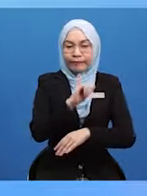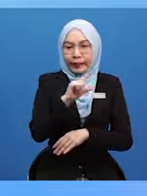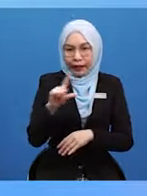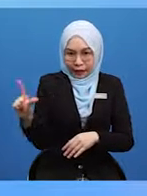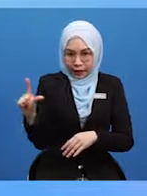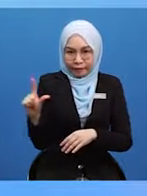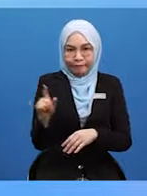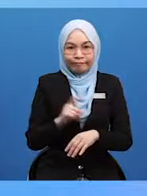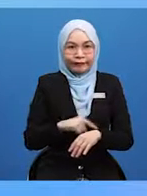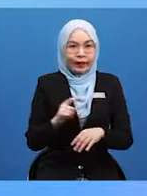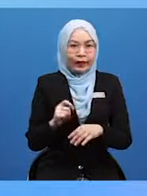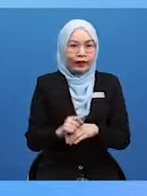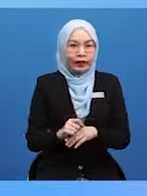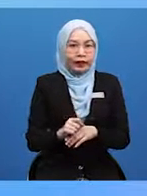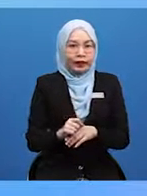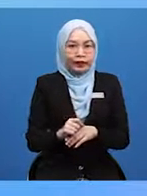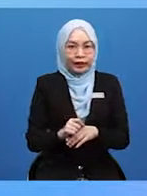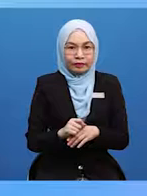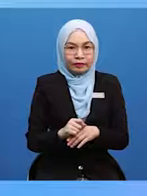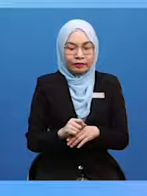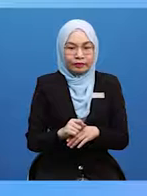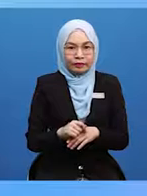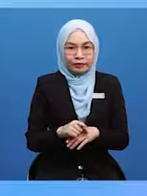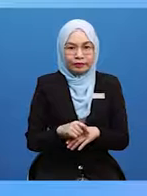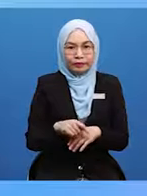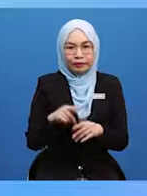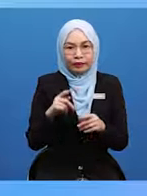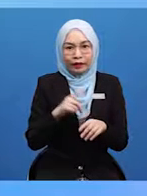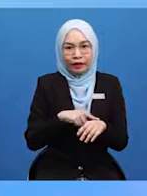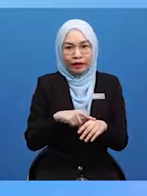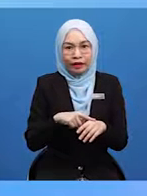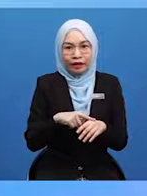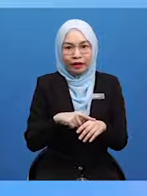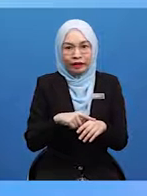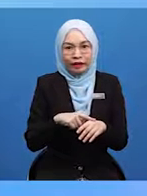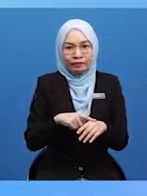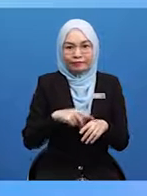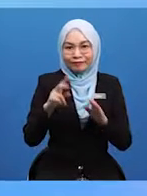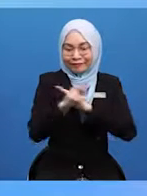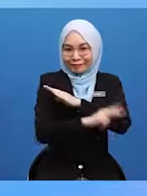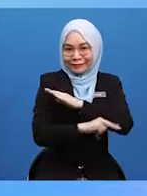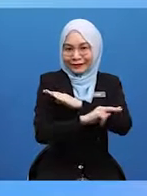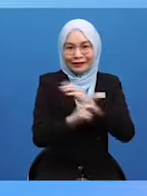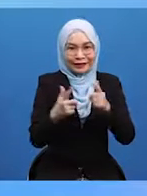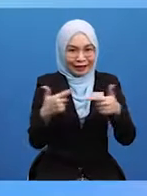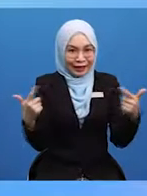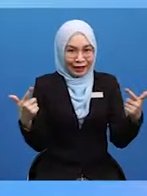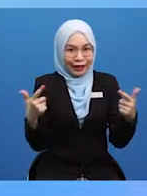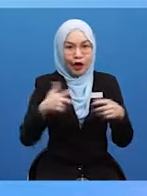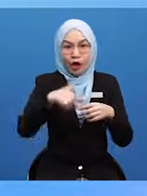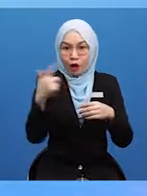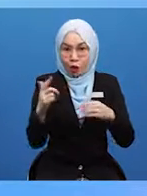Kedah, Dataran Kelantan, Sungai Manik di Perak dan lain-lain kawasan luar